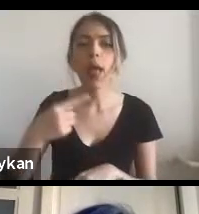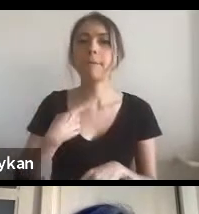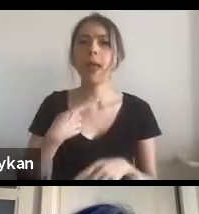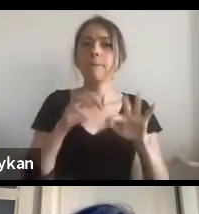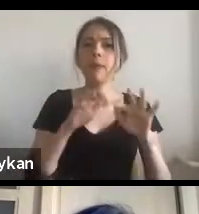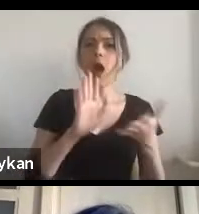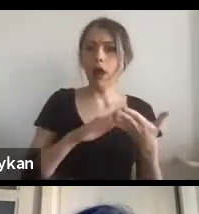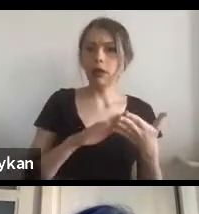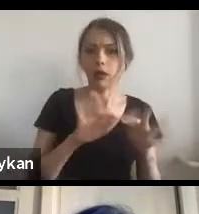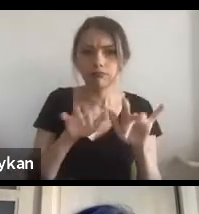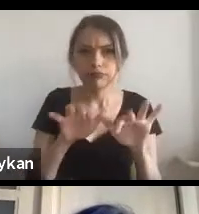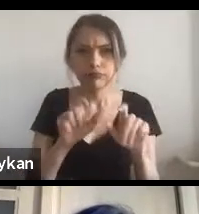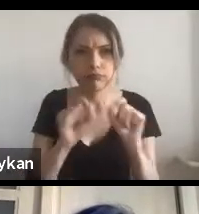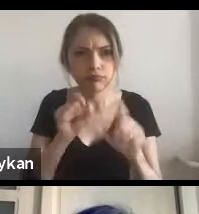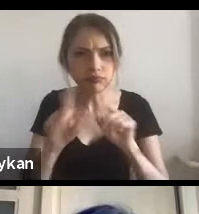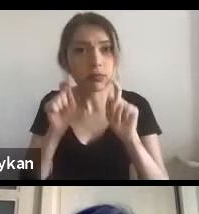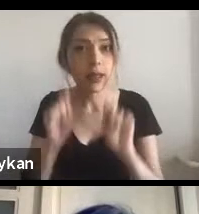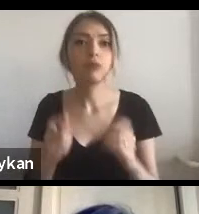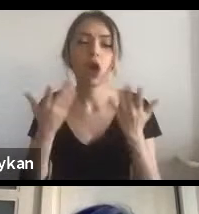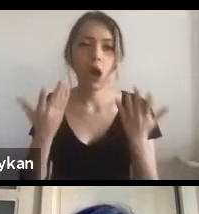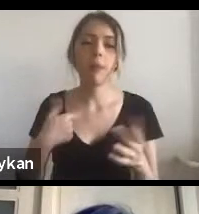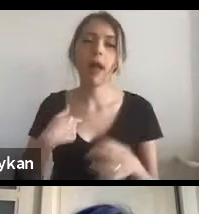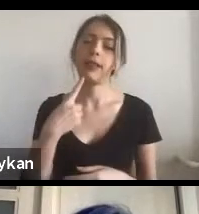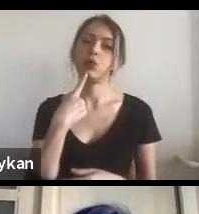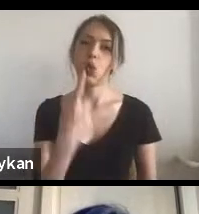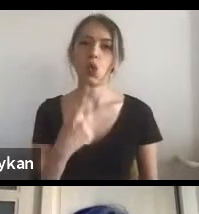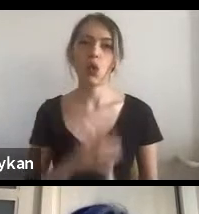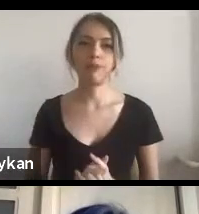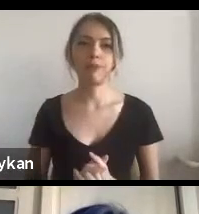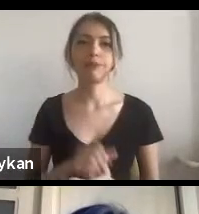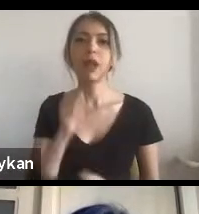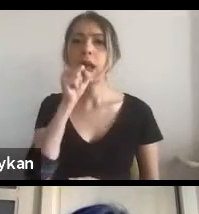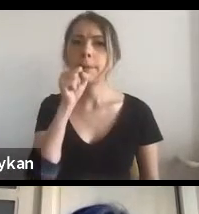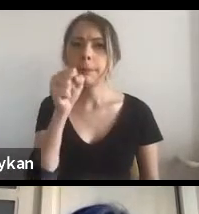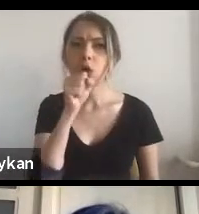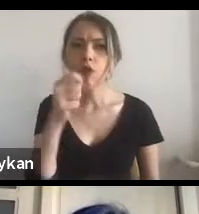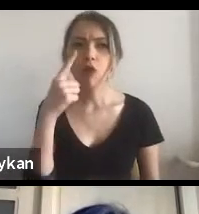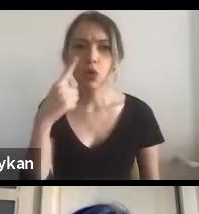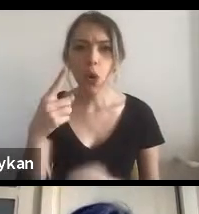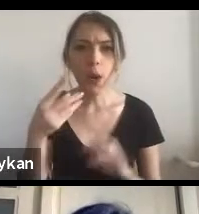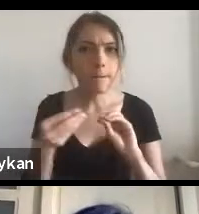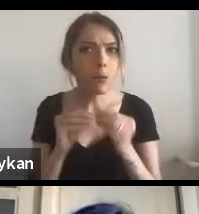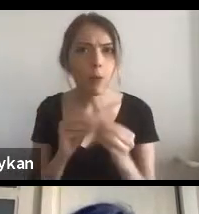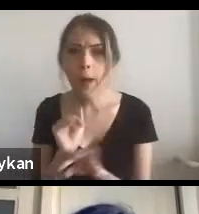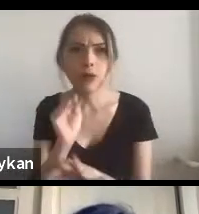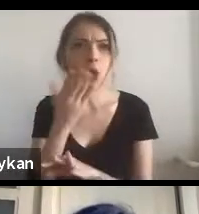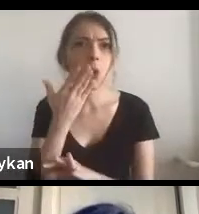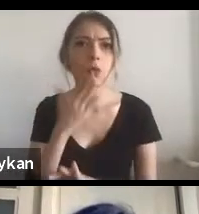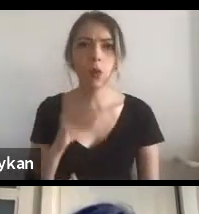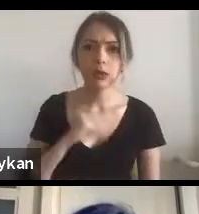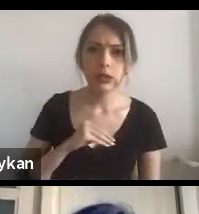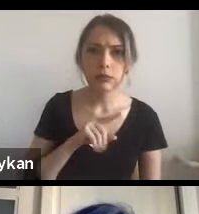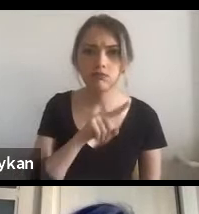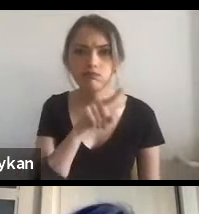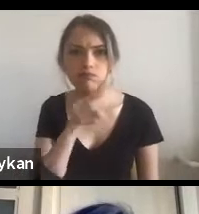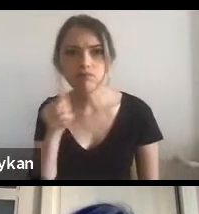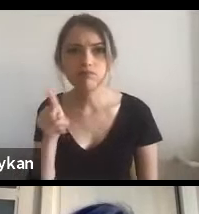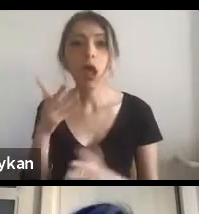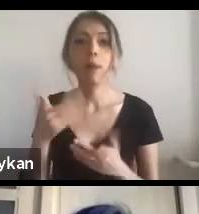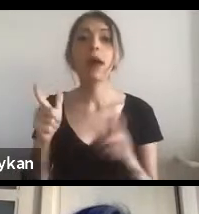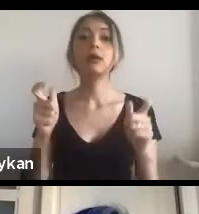paylaşıyor. Zaten mikrofonla ilgili görebildiğim kadarıyla bir sorun yaşayan yok. Ama yine de toplantı